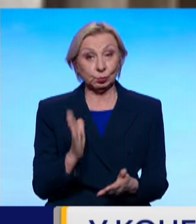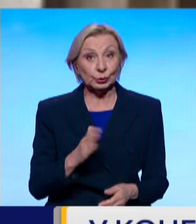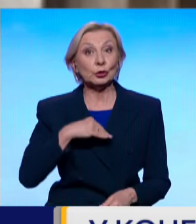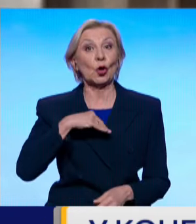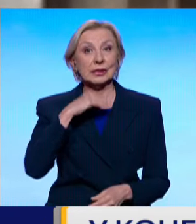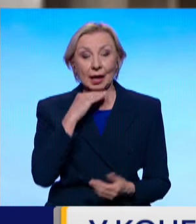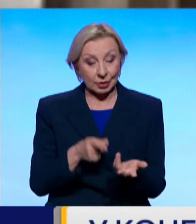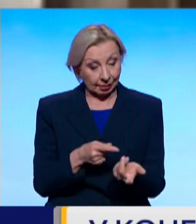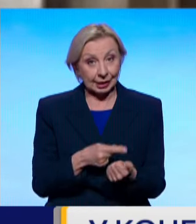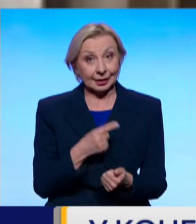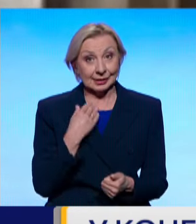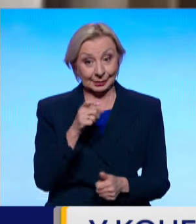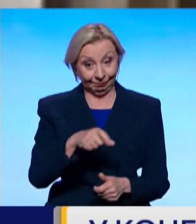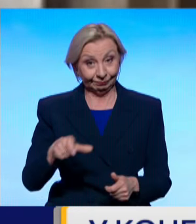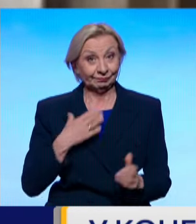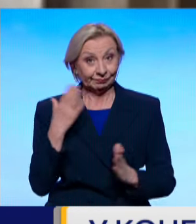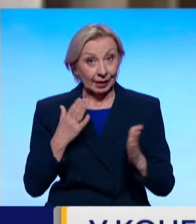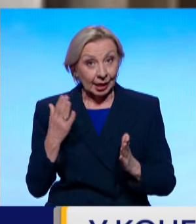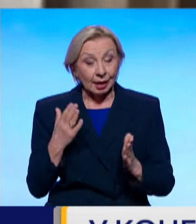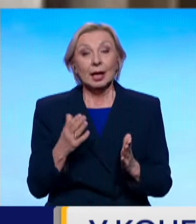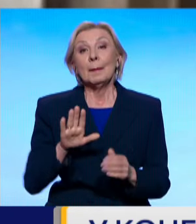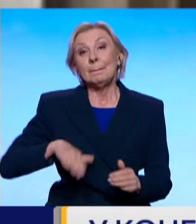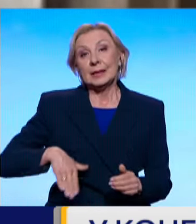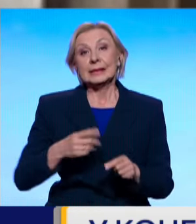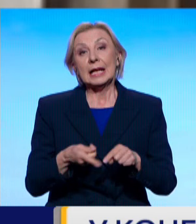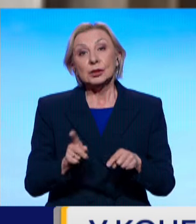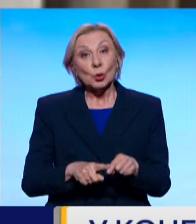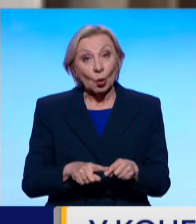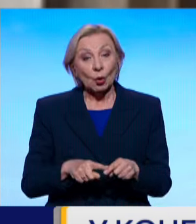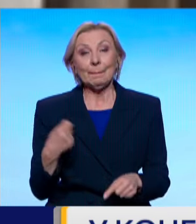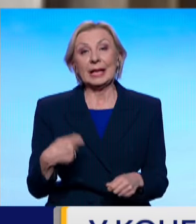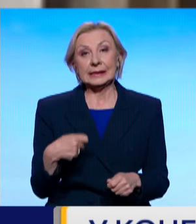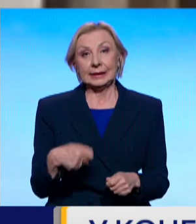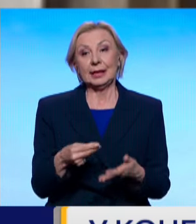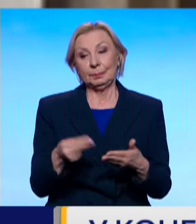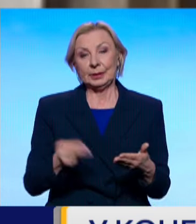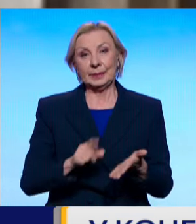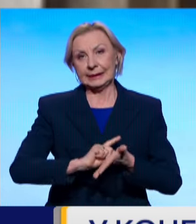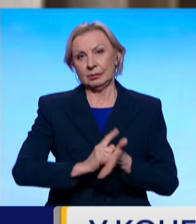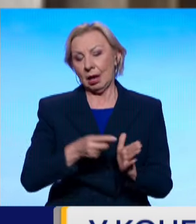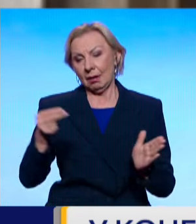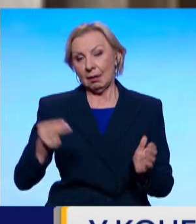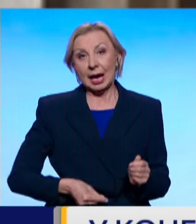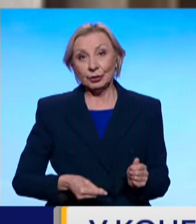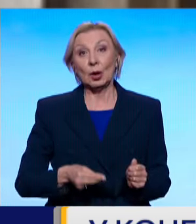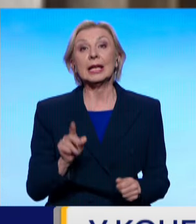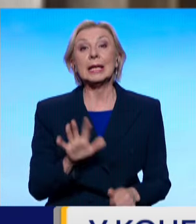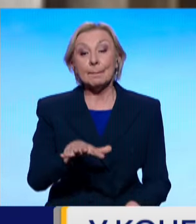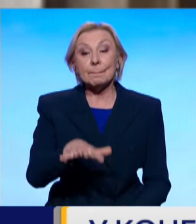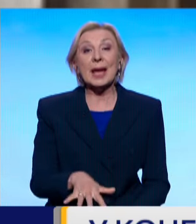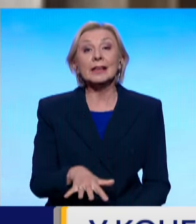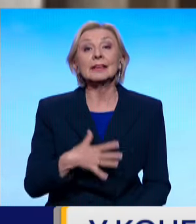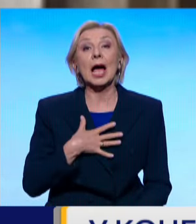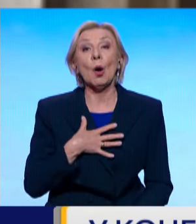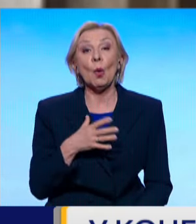для цього законопроекту вона є. А після цього президент підпише його негайно. І як нам говорять в Пентагоні